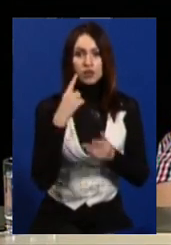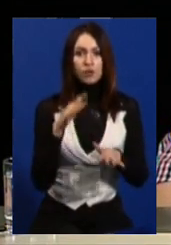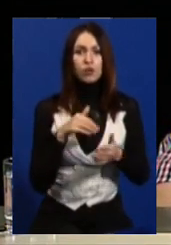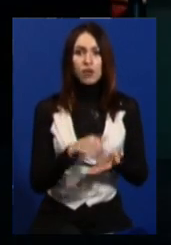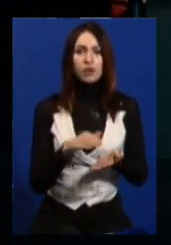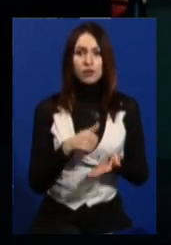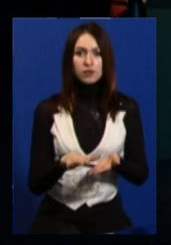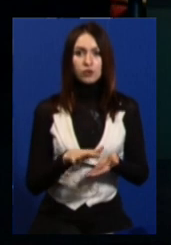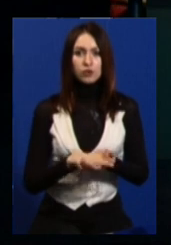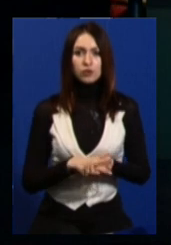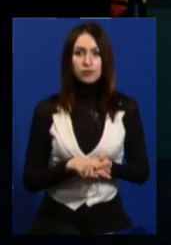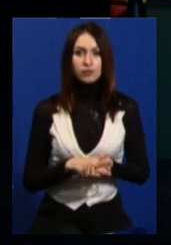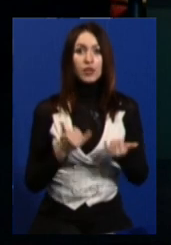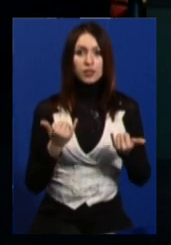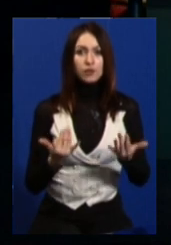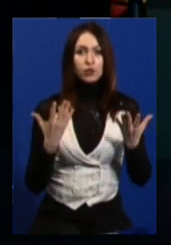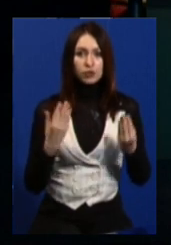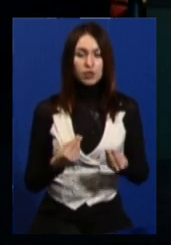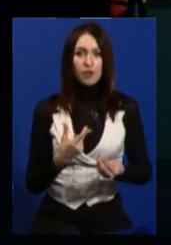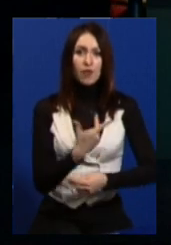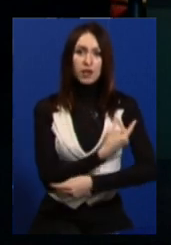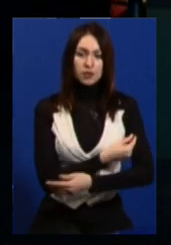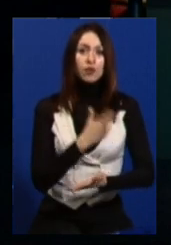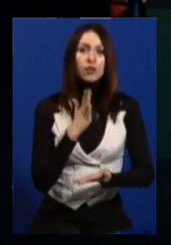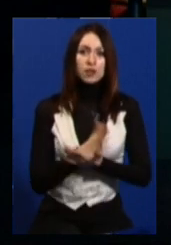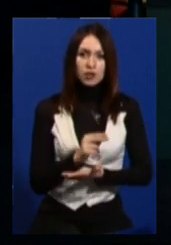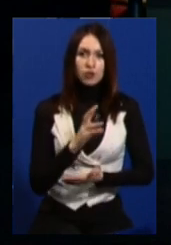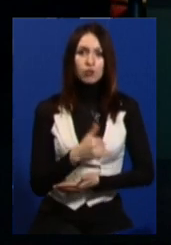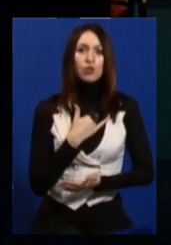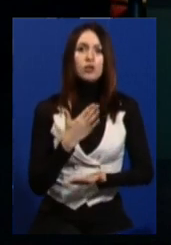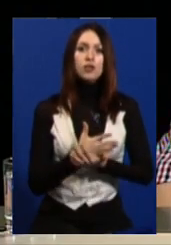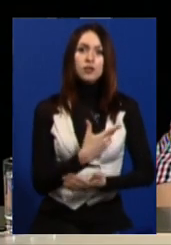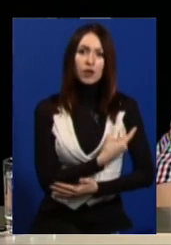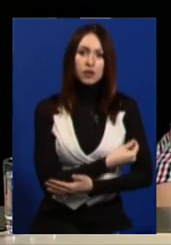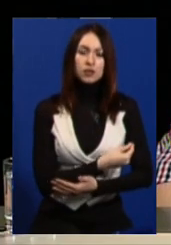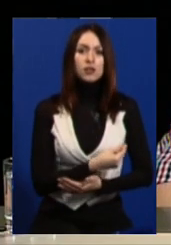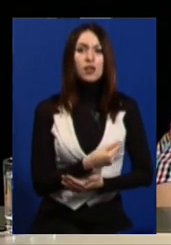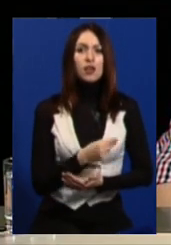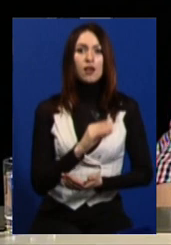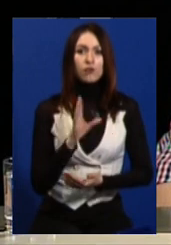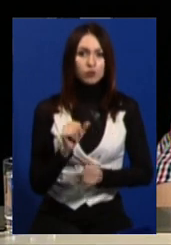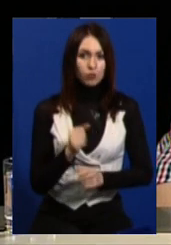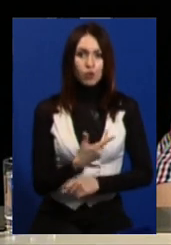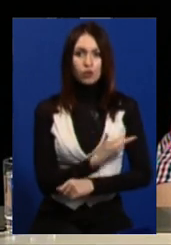сейчас. То есть вот на сегодняшний день вакцинироваться есть чем. Вакцина у нас есть, она в свободном доступе, и прививать детей